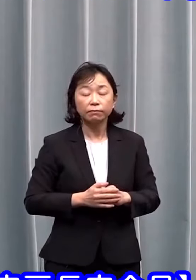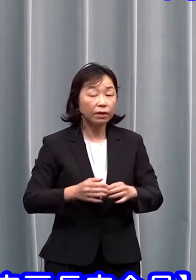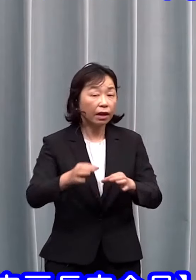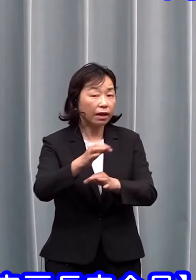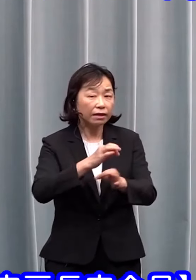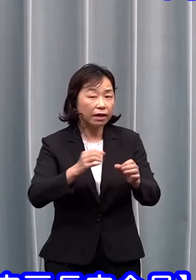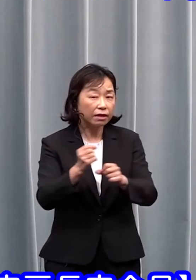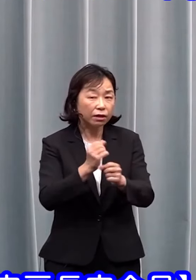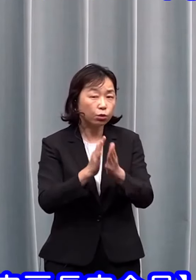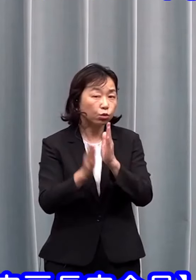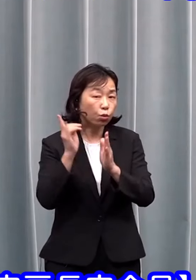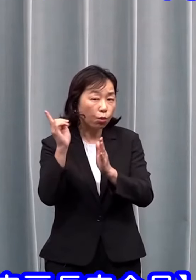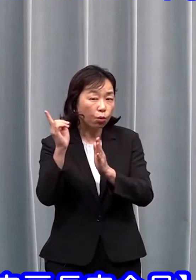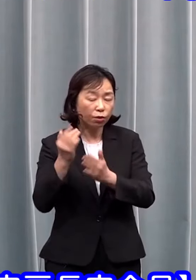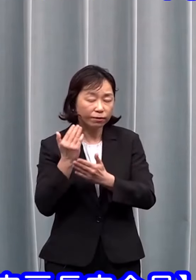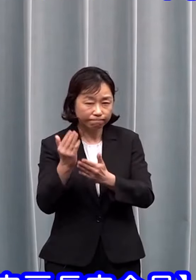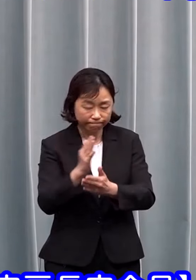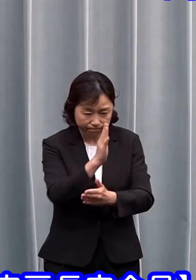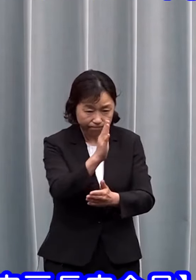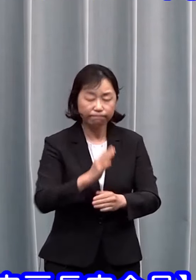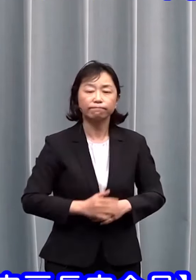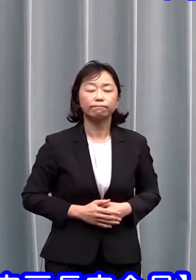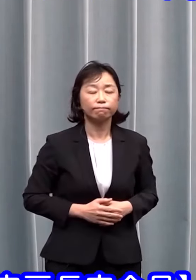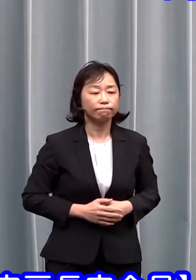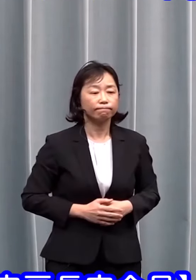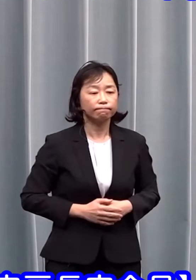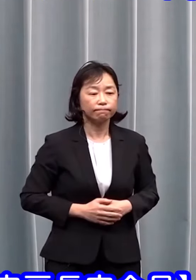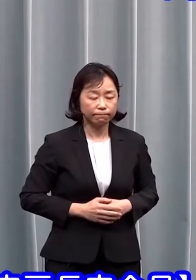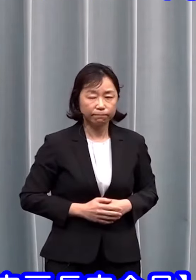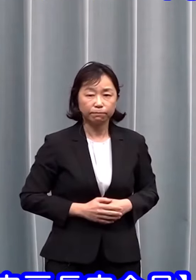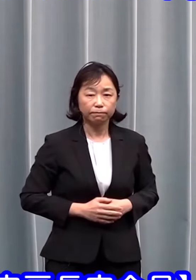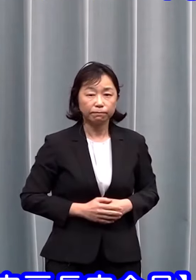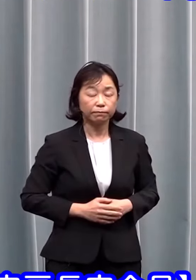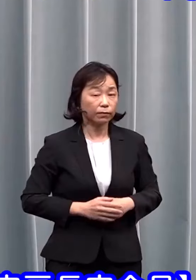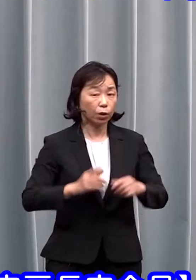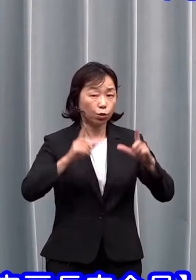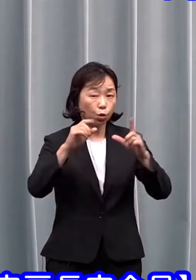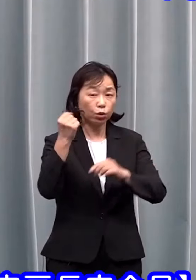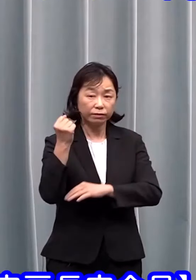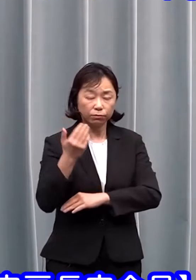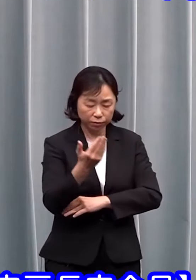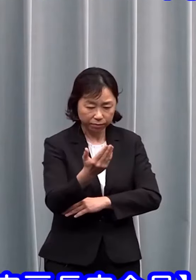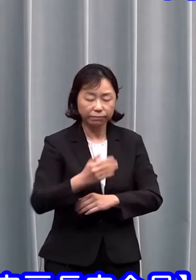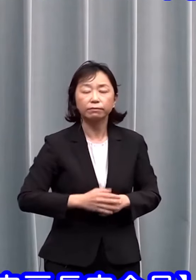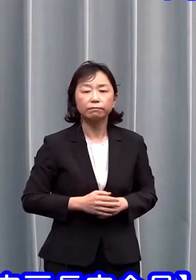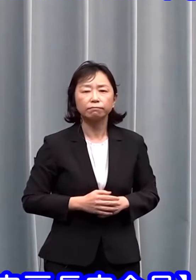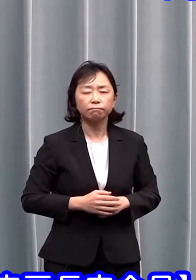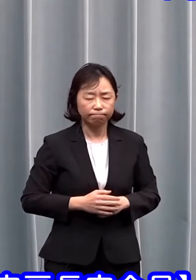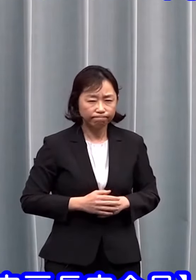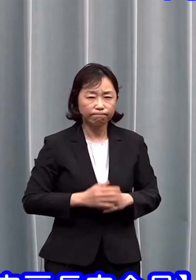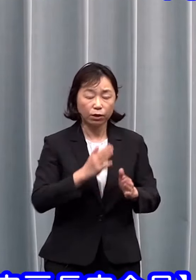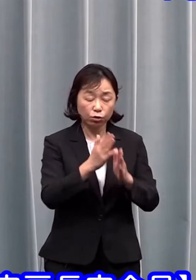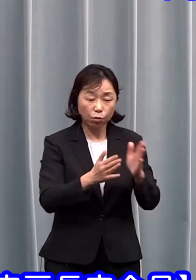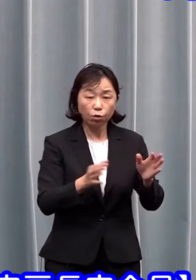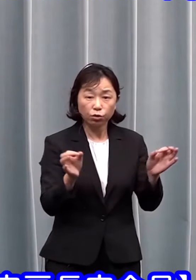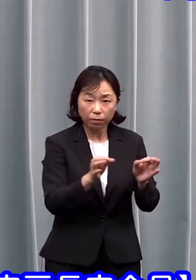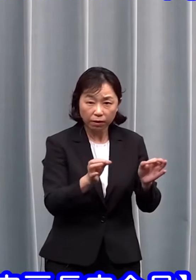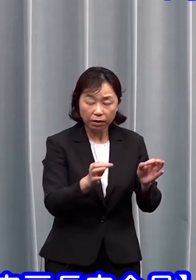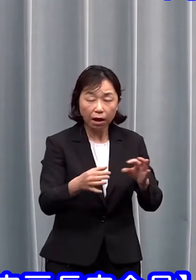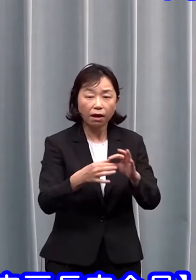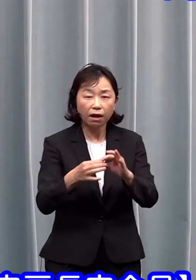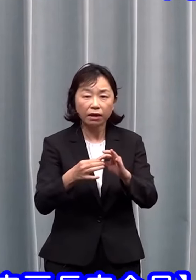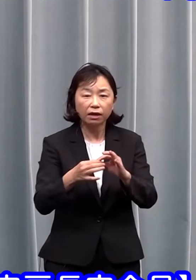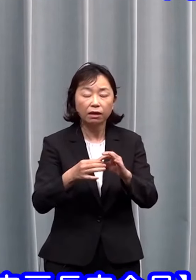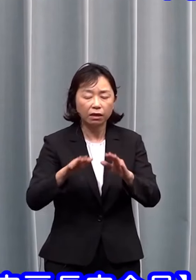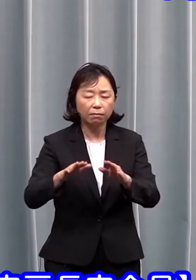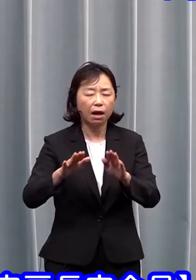業省にお尋ねをいただければというふうに思います。はい、 はい、東京も重要です。 でこちらのスポーツ賭博と関連して、今大阪